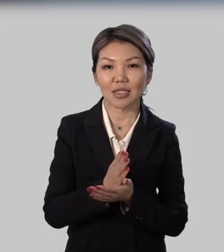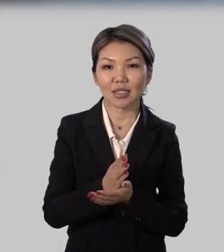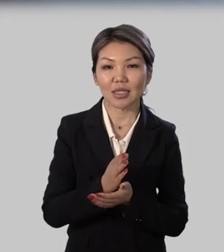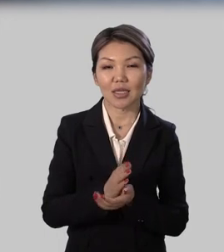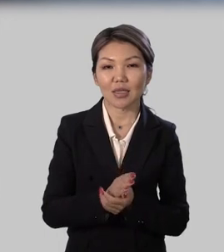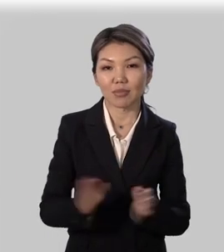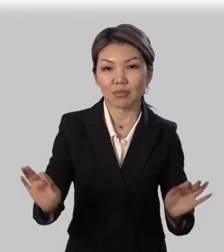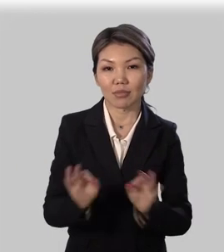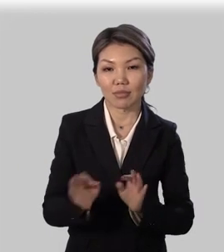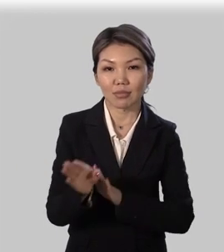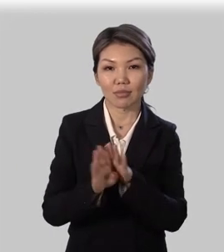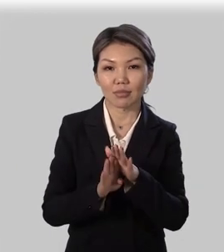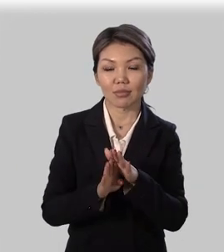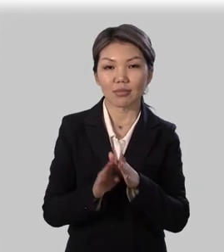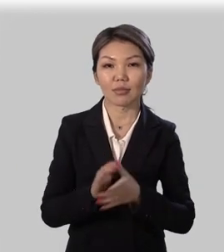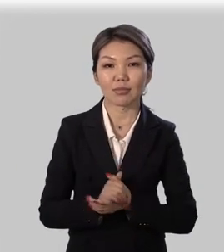me